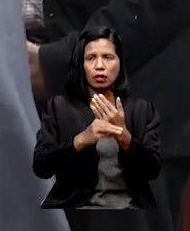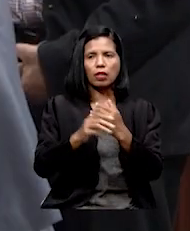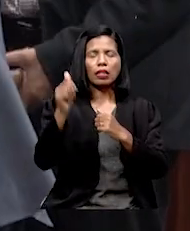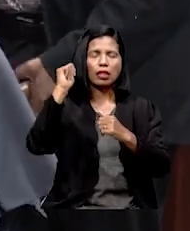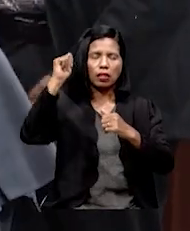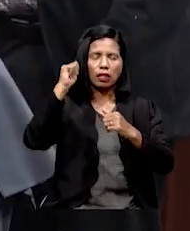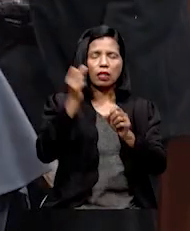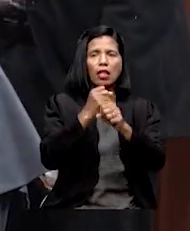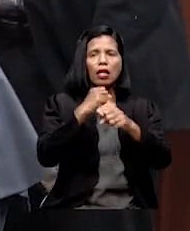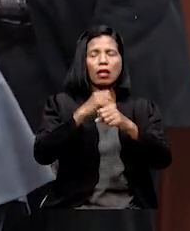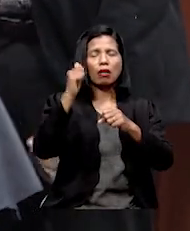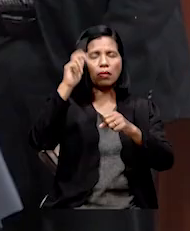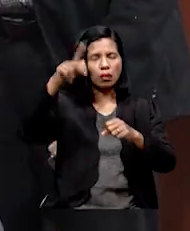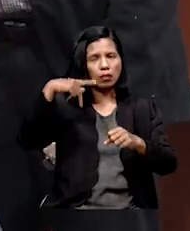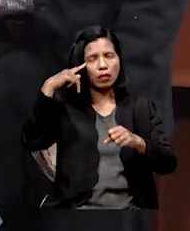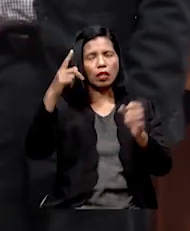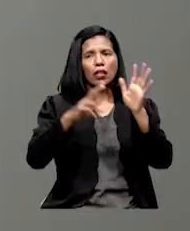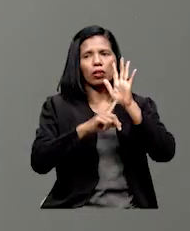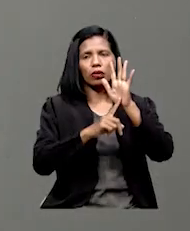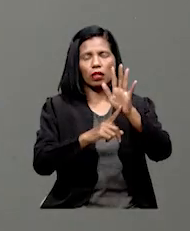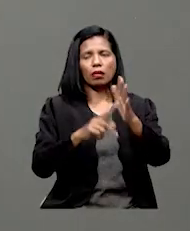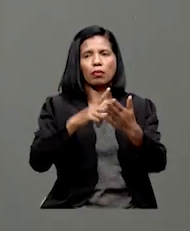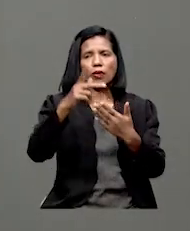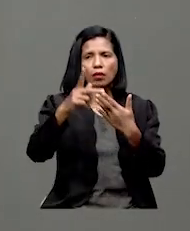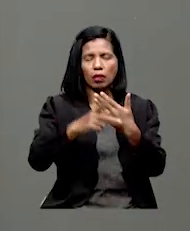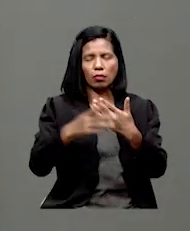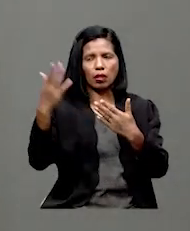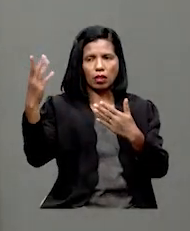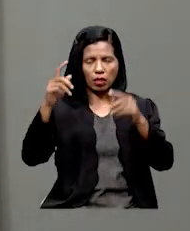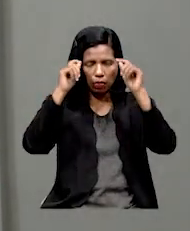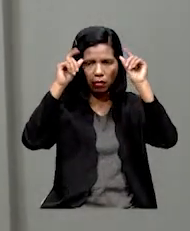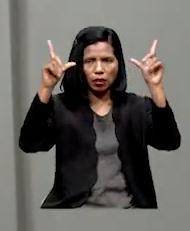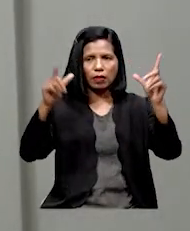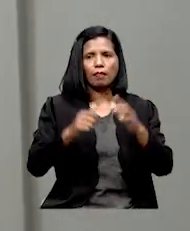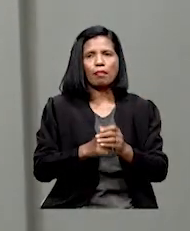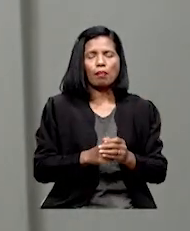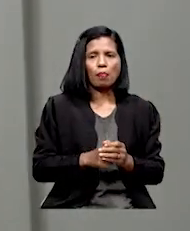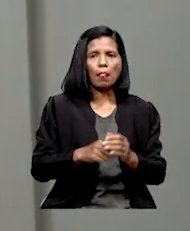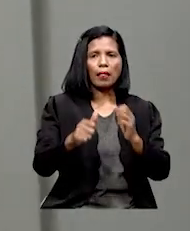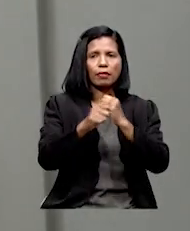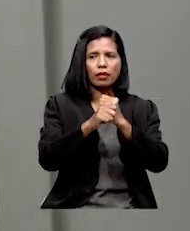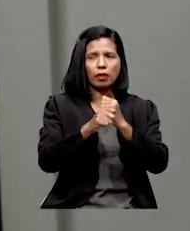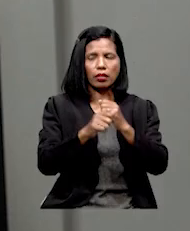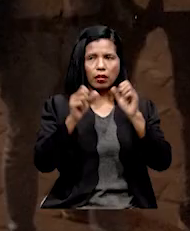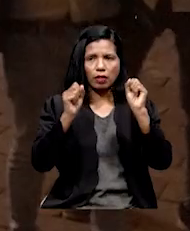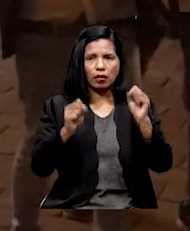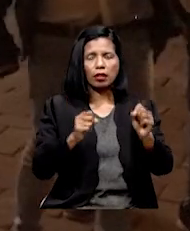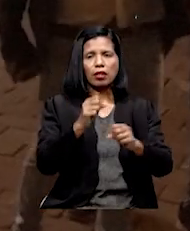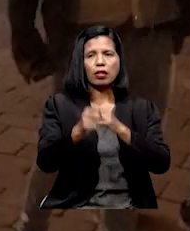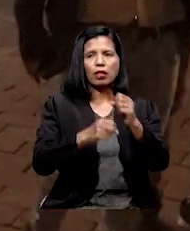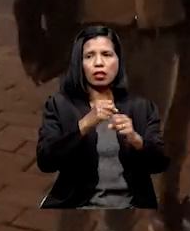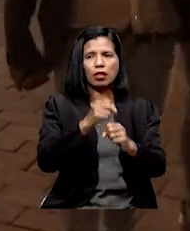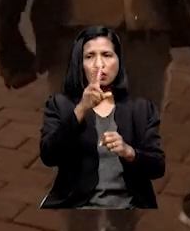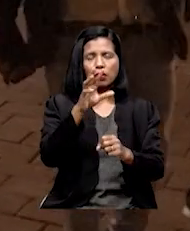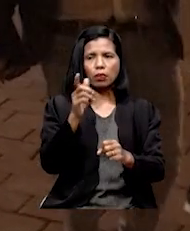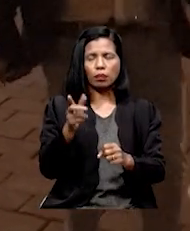sehalau kampanye politika ho dihato sirne programa iha teritorium nasional kandidatu nebese kompete Elisang presidensial ba periode tinang riuroron